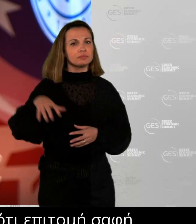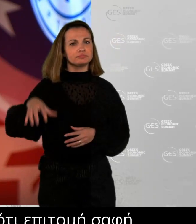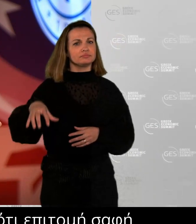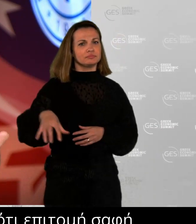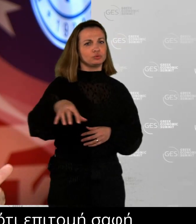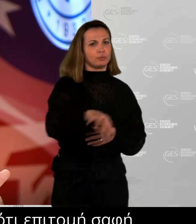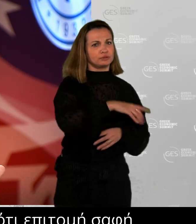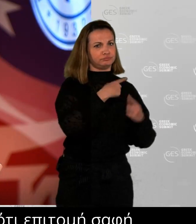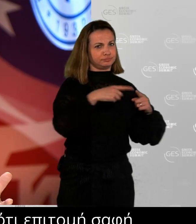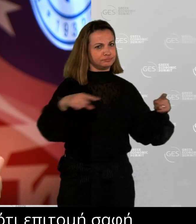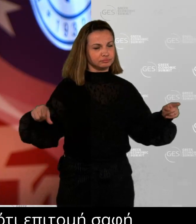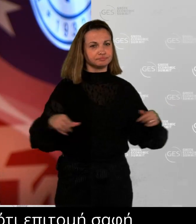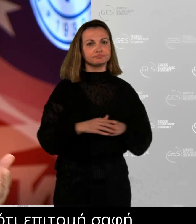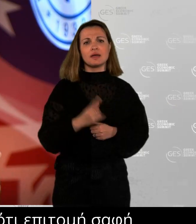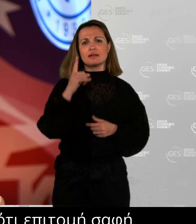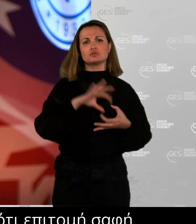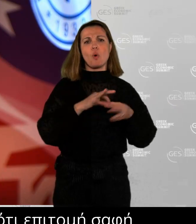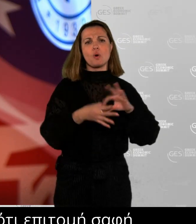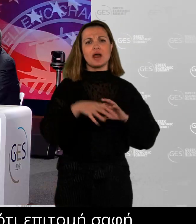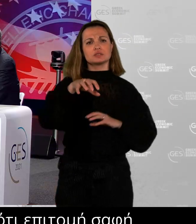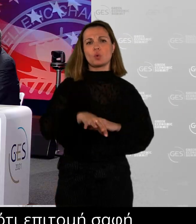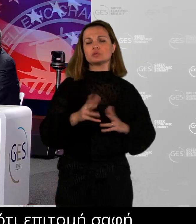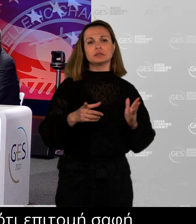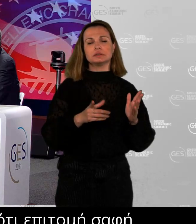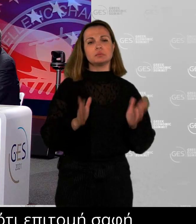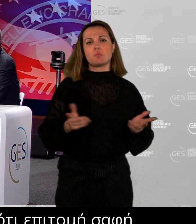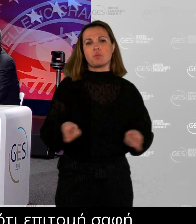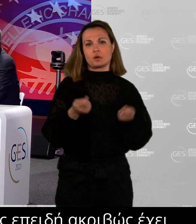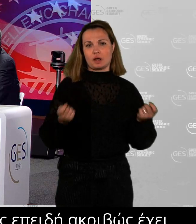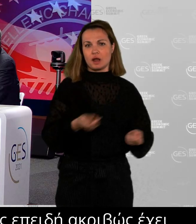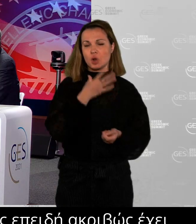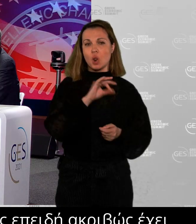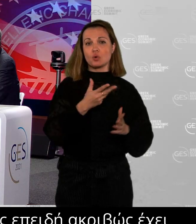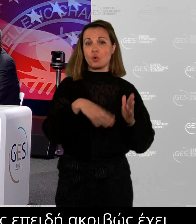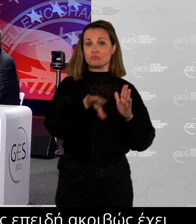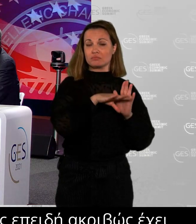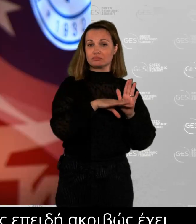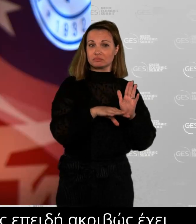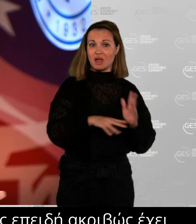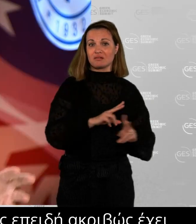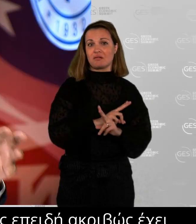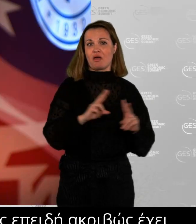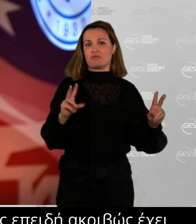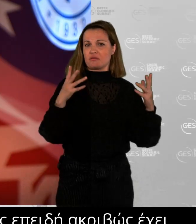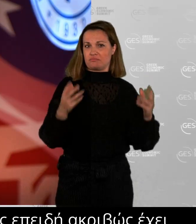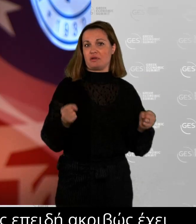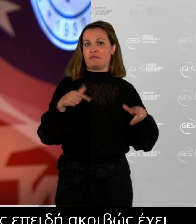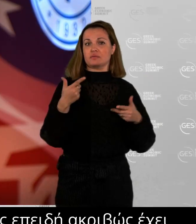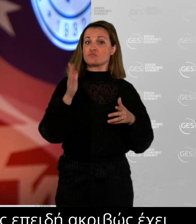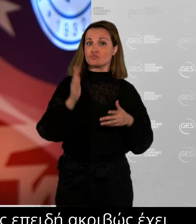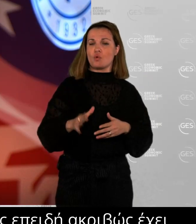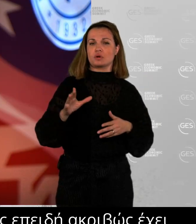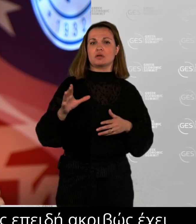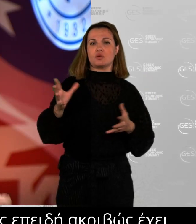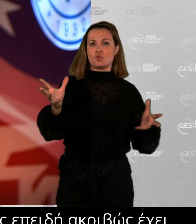ακριβώς έχει καθαρές πατέντες στο χαρτοφυλάκιό του, είναι πολύ σημαντικό αυτό, να προσελκύσει